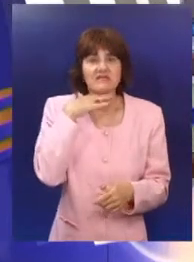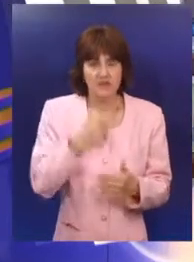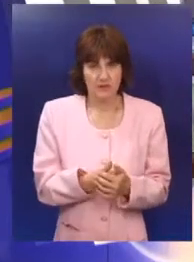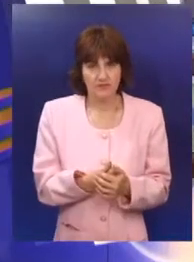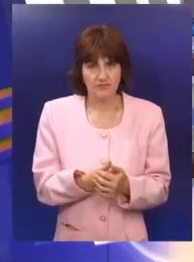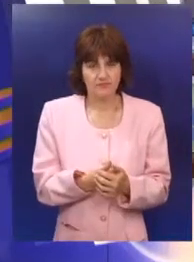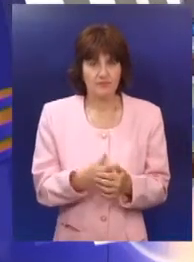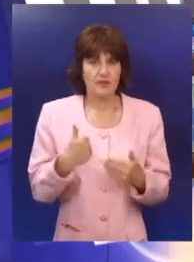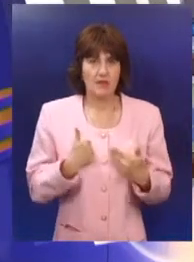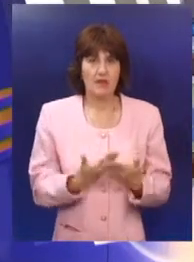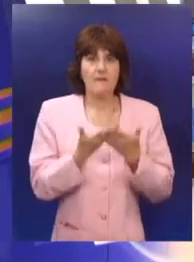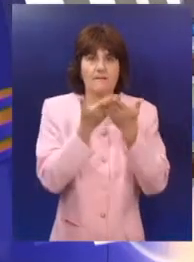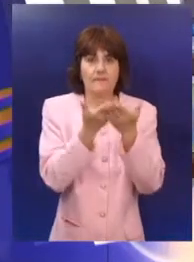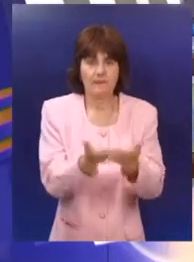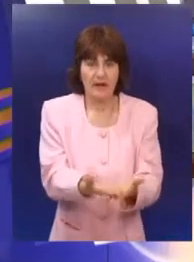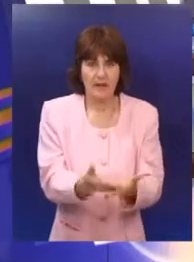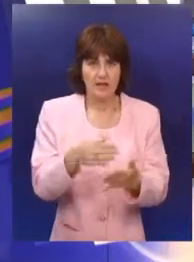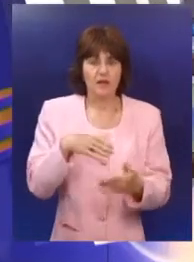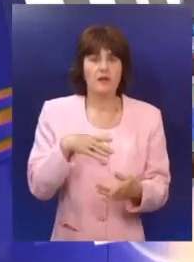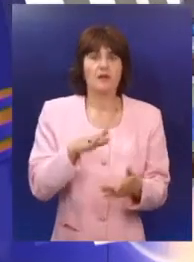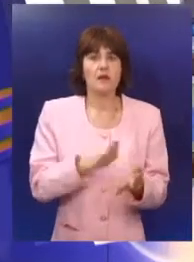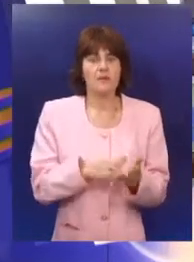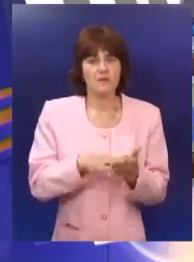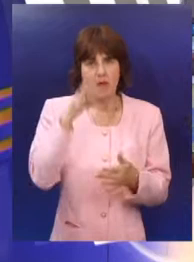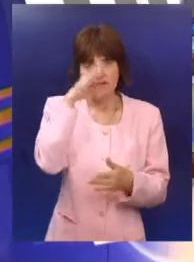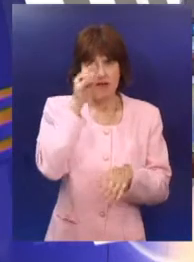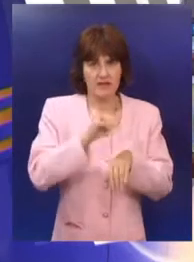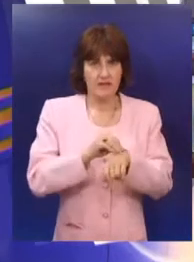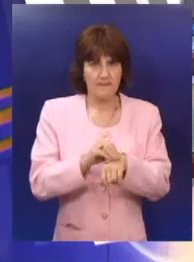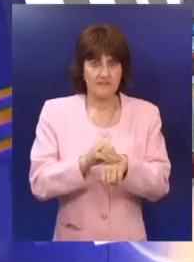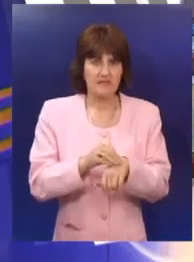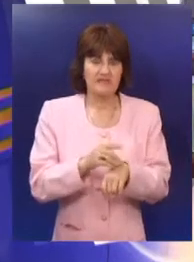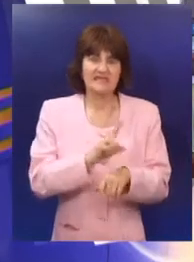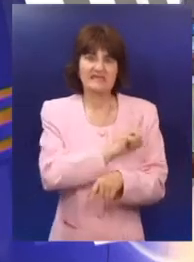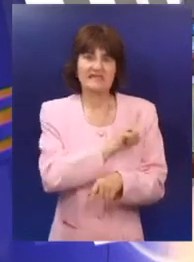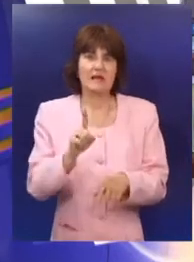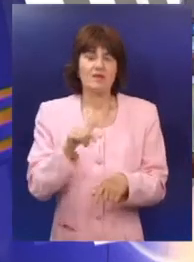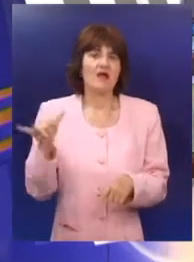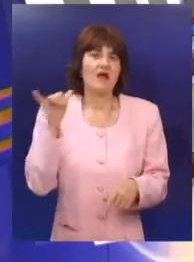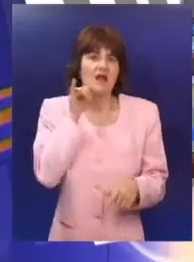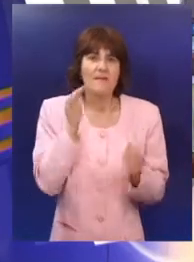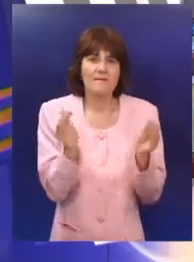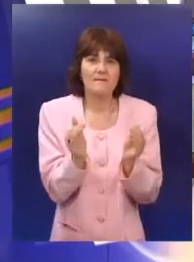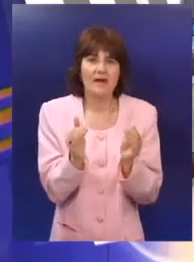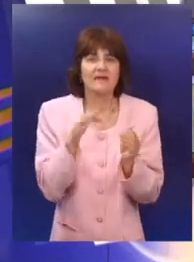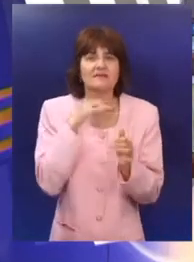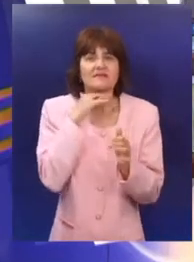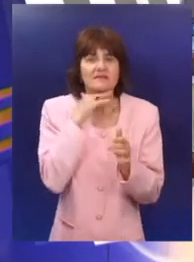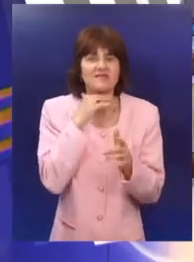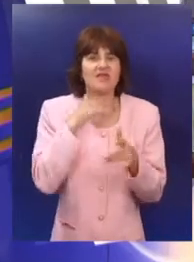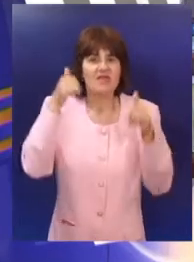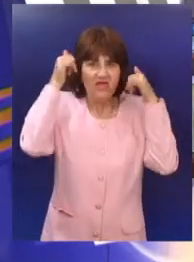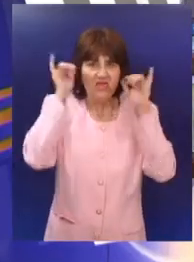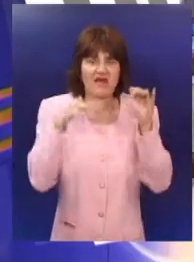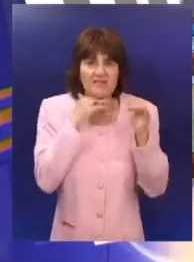negde u martu mesecu da se zabrani klanje kompletnog podmlatka, znači i